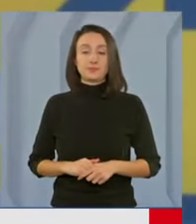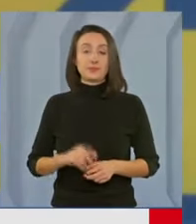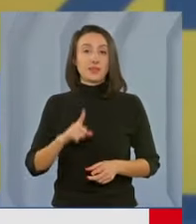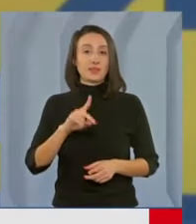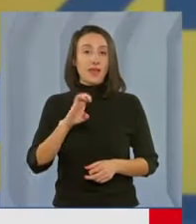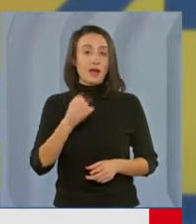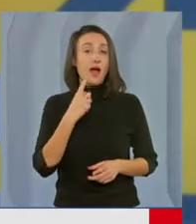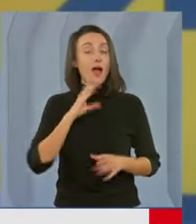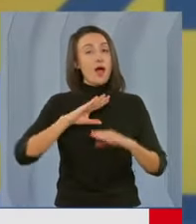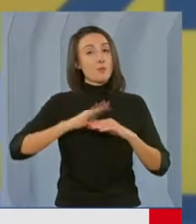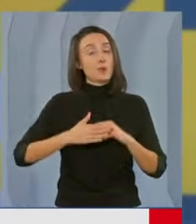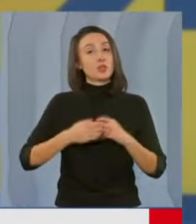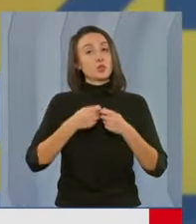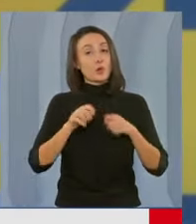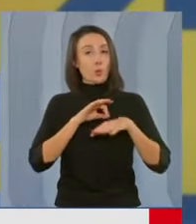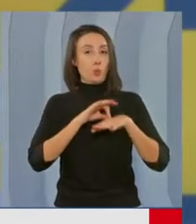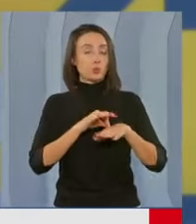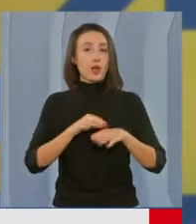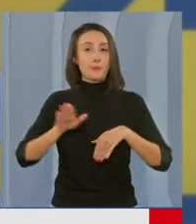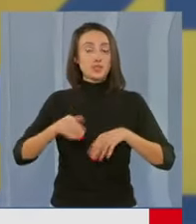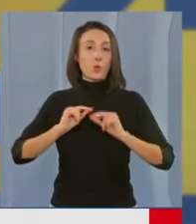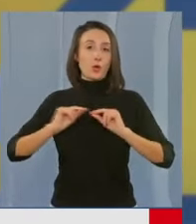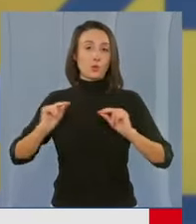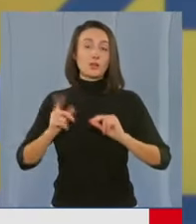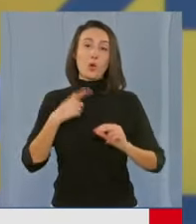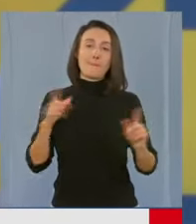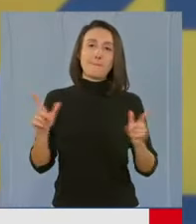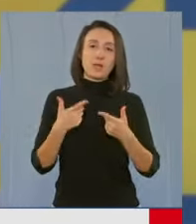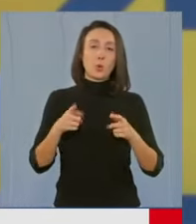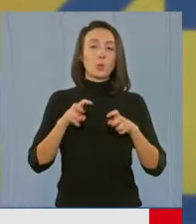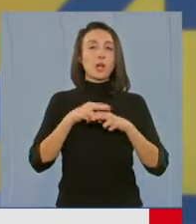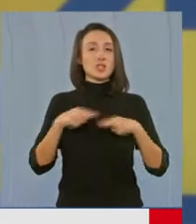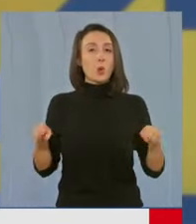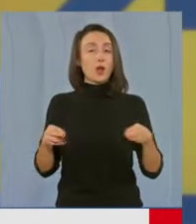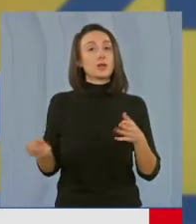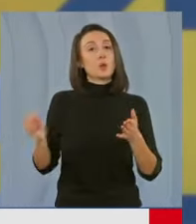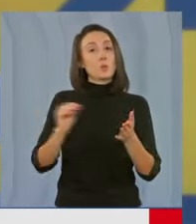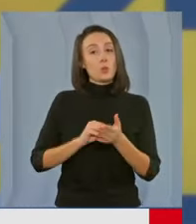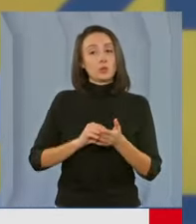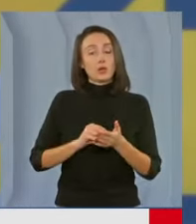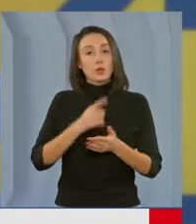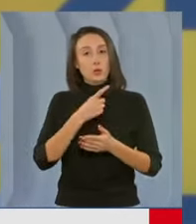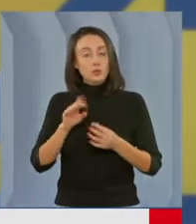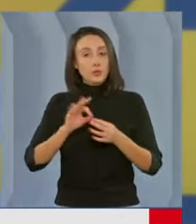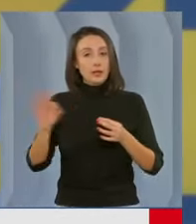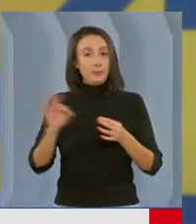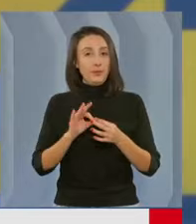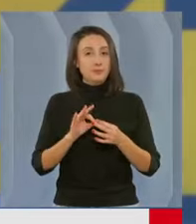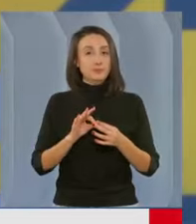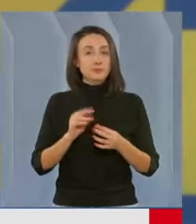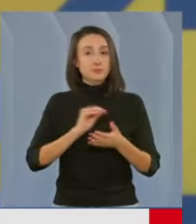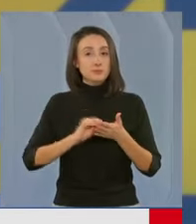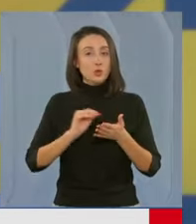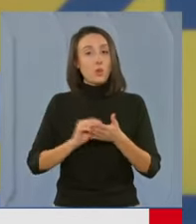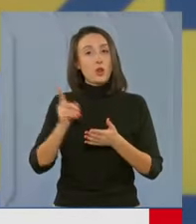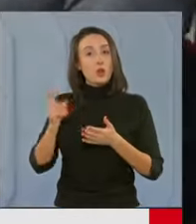Ligia Deca, alături de aproape întreaga conducere a Ministerului Educației, au petrecut la un restaurant amplasat la aproximativ 100 de metri distanță de